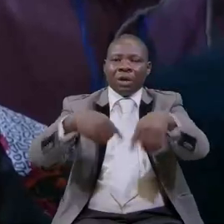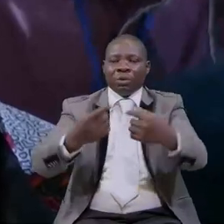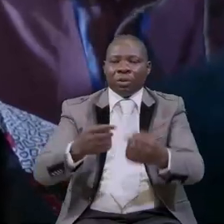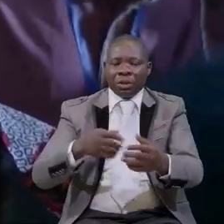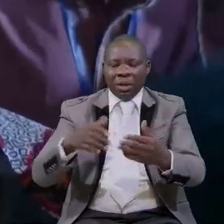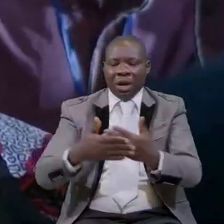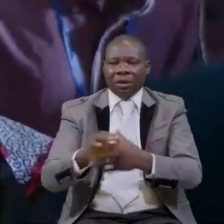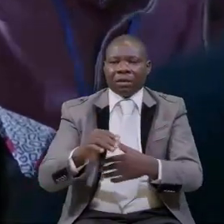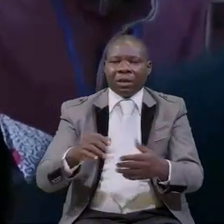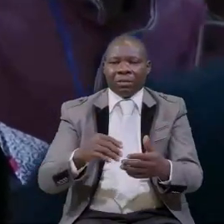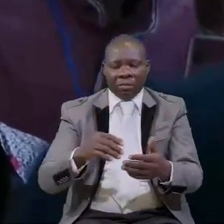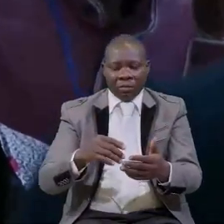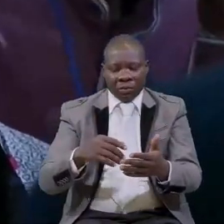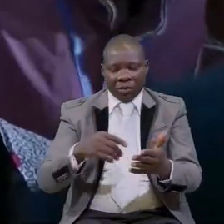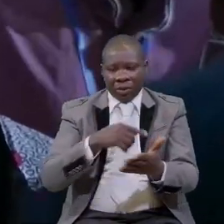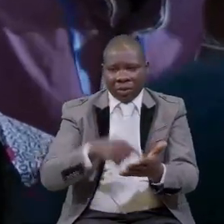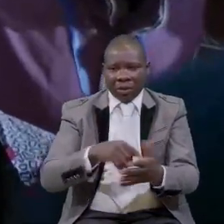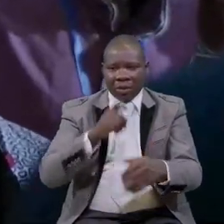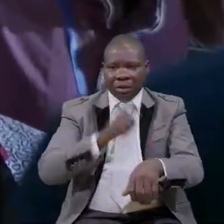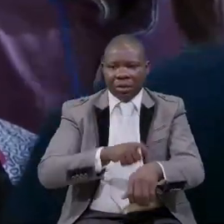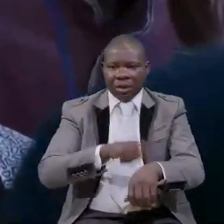Où iras-tu après cette session?